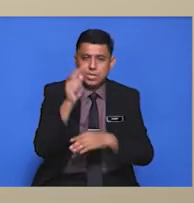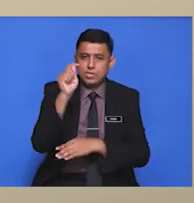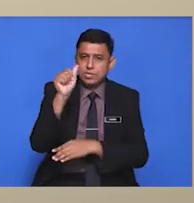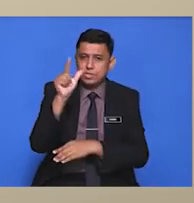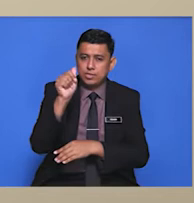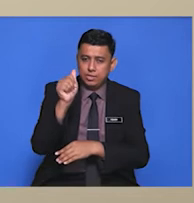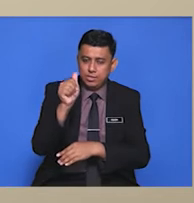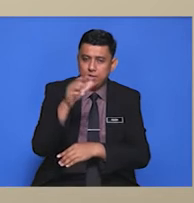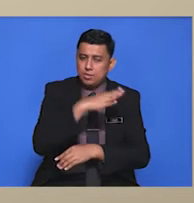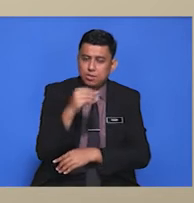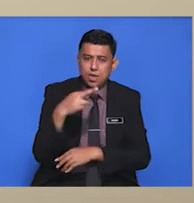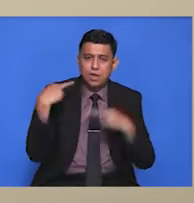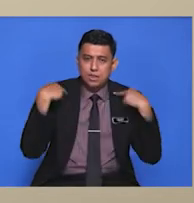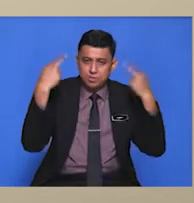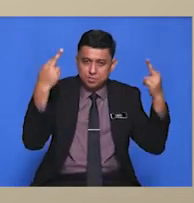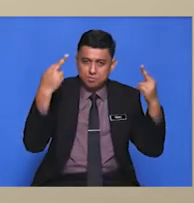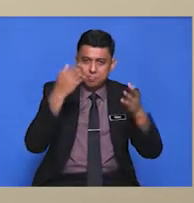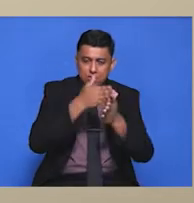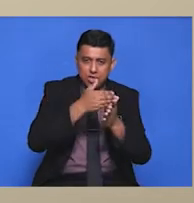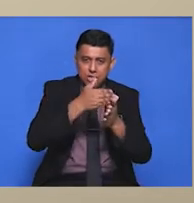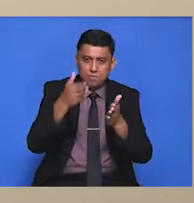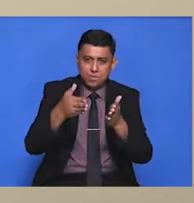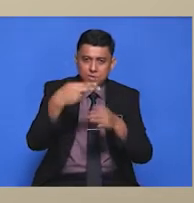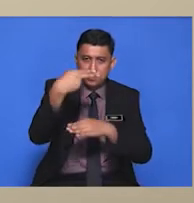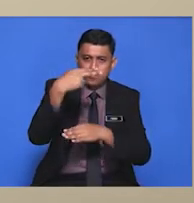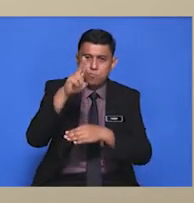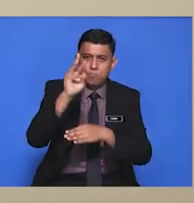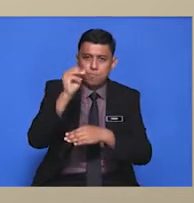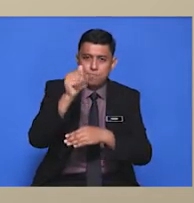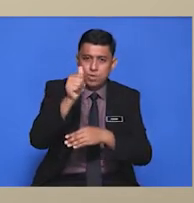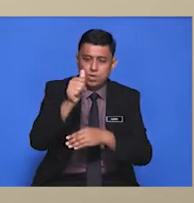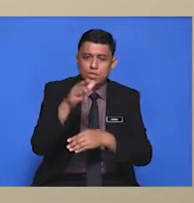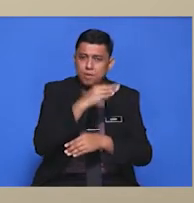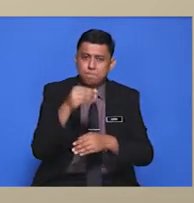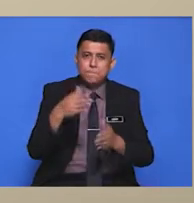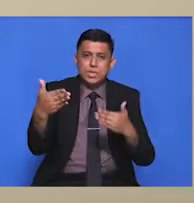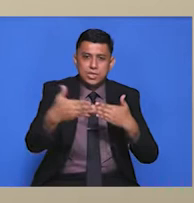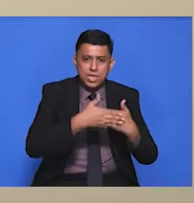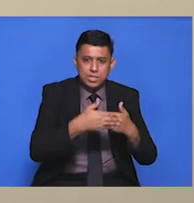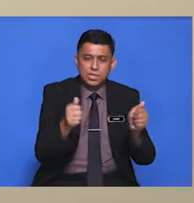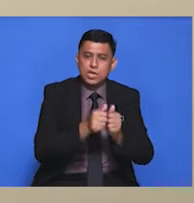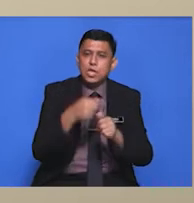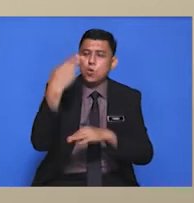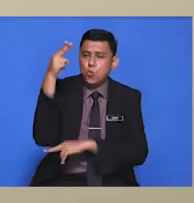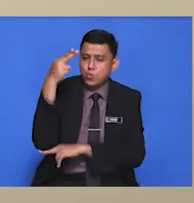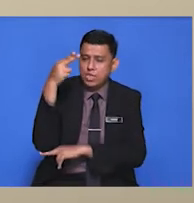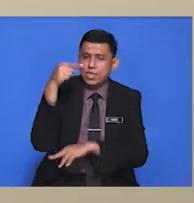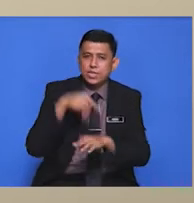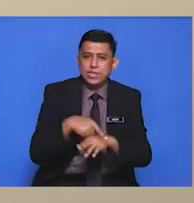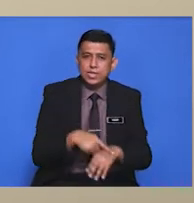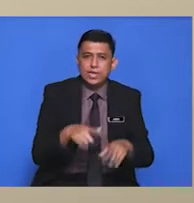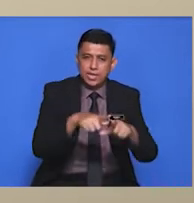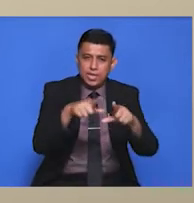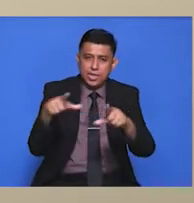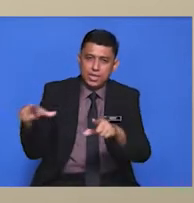Kot-Kot ialah di sempadan Huma, berdekatan dengan hutan di lereng Bukit Unggu. Pada ketika itu,